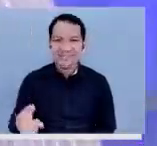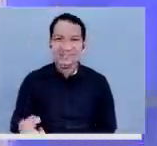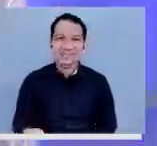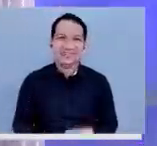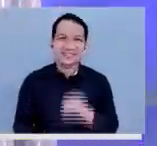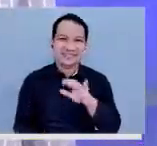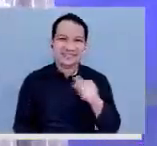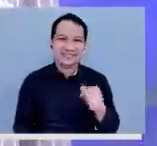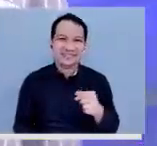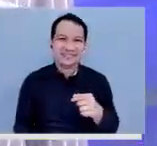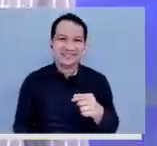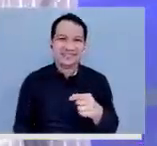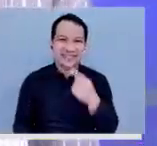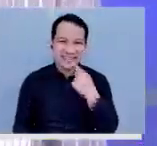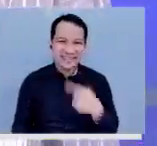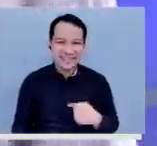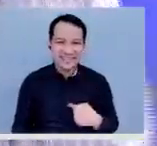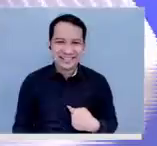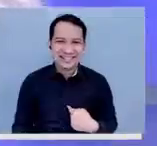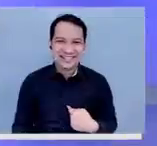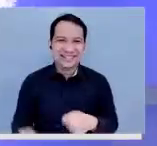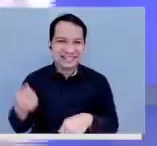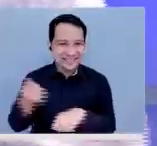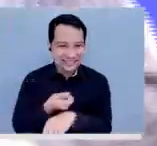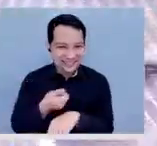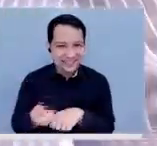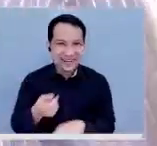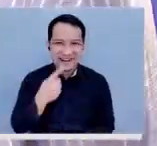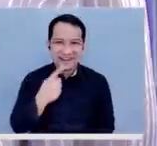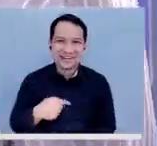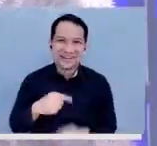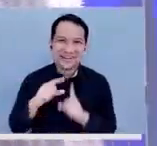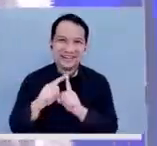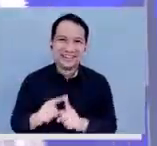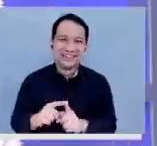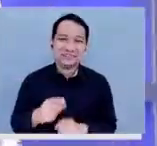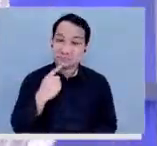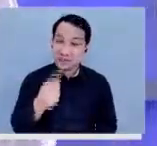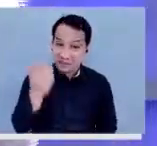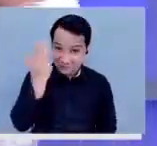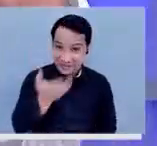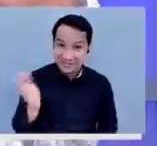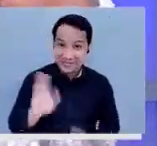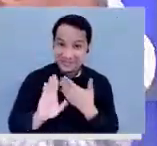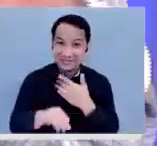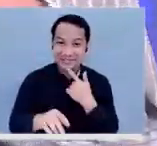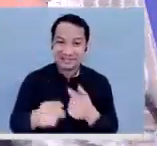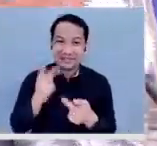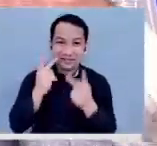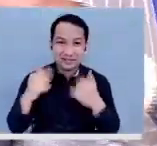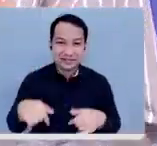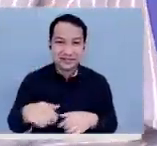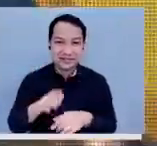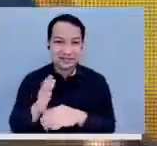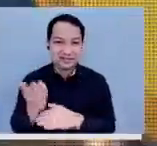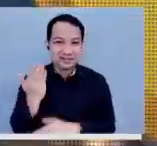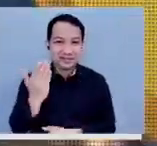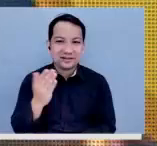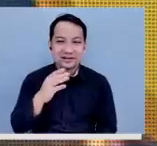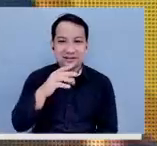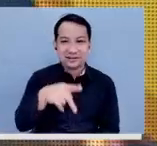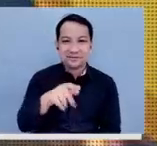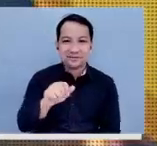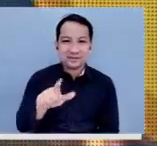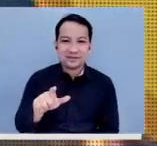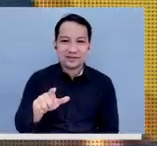ko. Oo, talaga. Yan po ang patong na negosyo na ibibida ng ating panauhin ngayong umaga. Si Sir Paul Kershon de Sena,